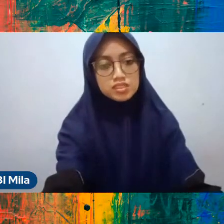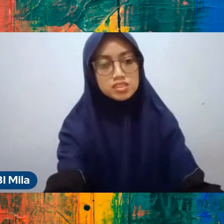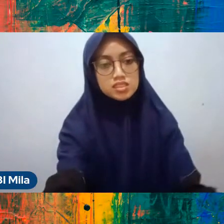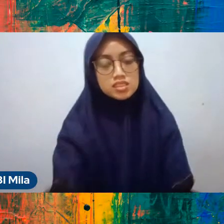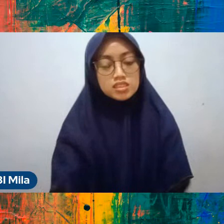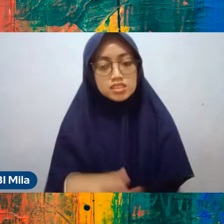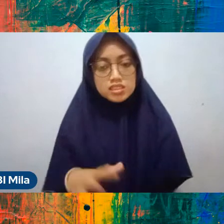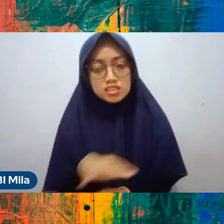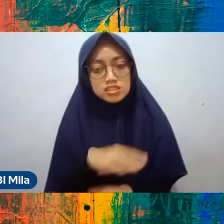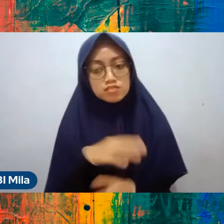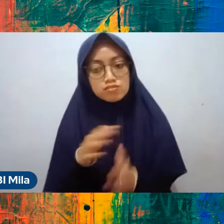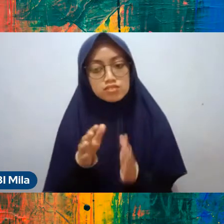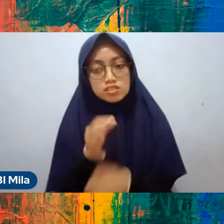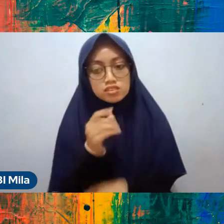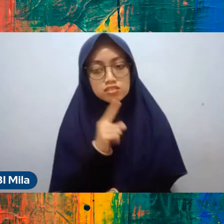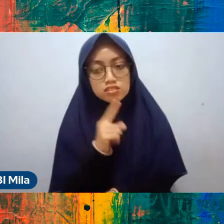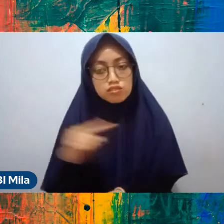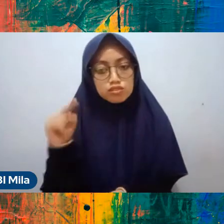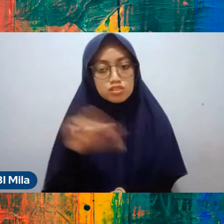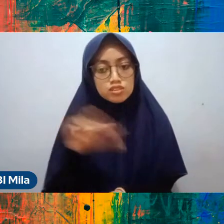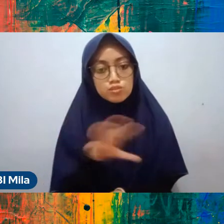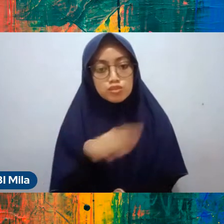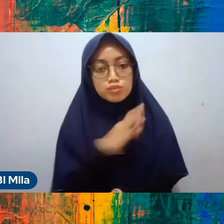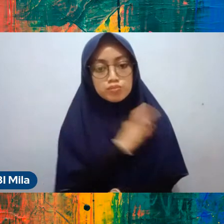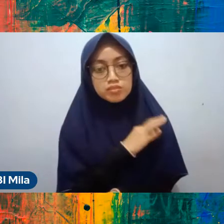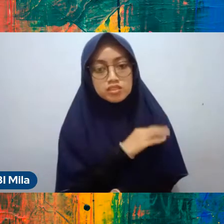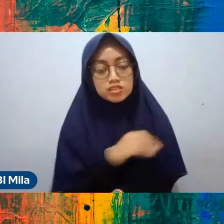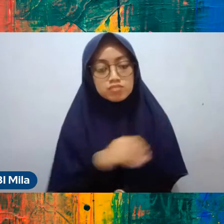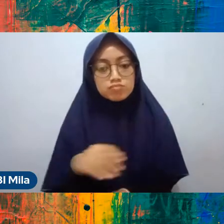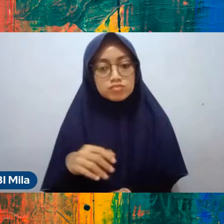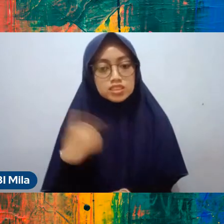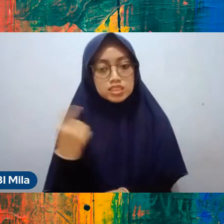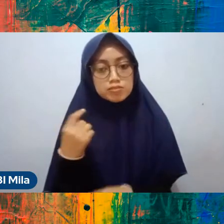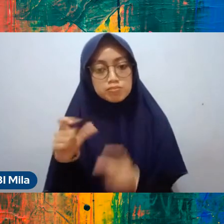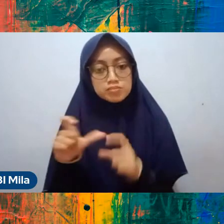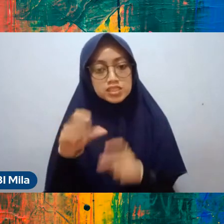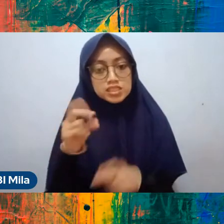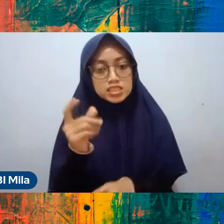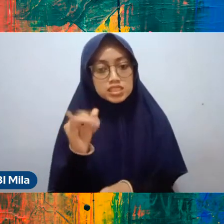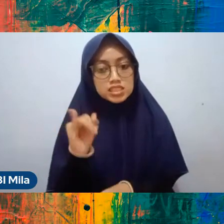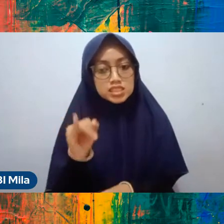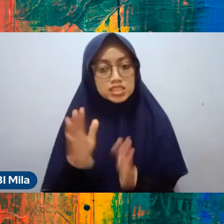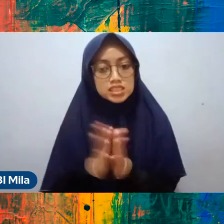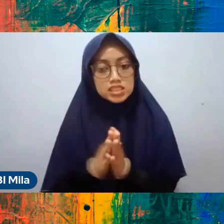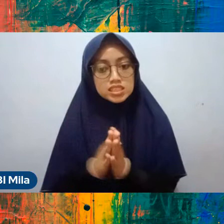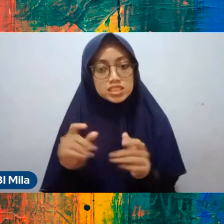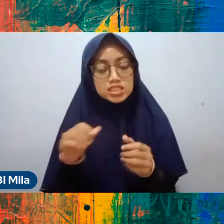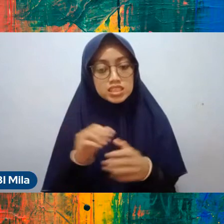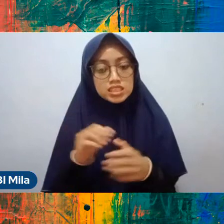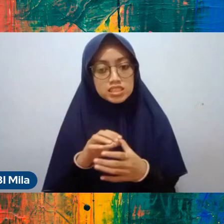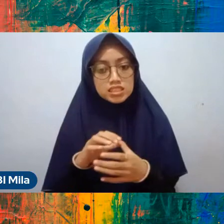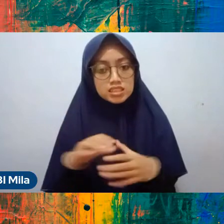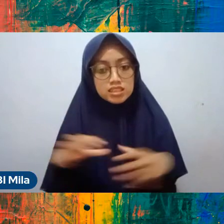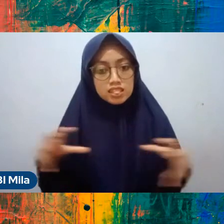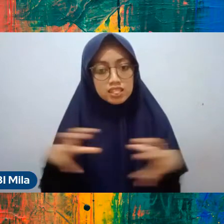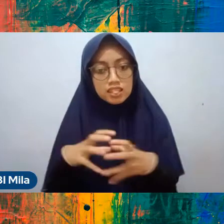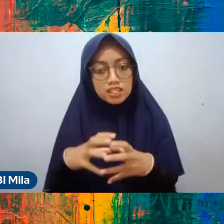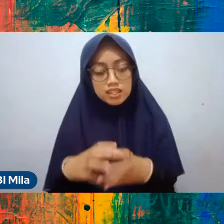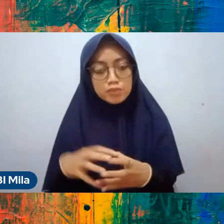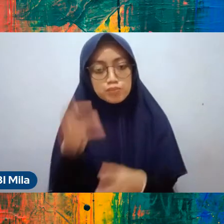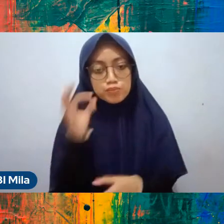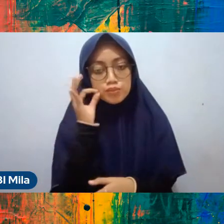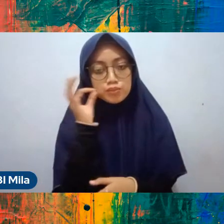Sri, pemandu acara, beserta para presenter dan tim yang bertugas. Mohon maaf apabila ada berbagai kehilafan, dan juga mohon undur